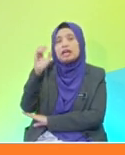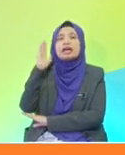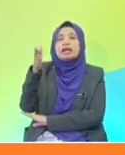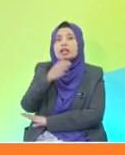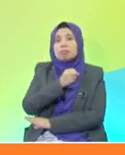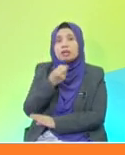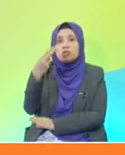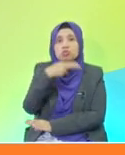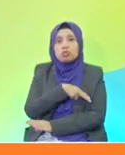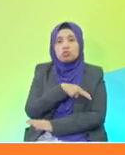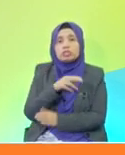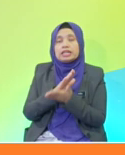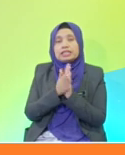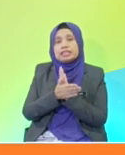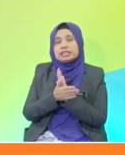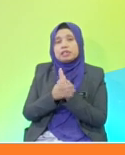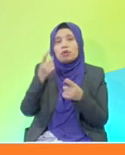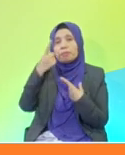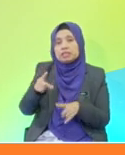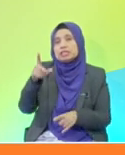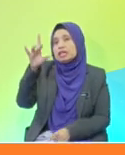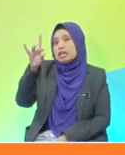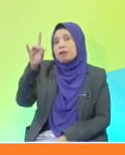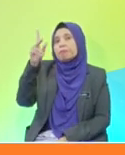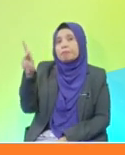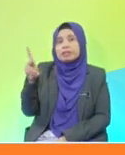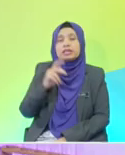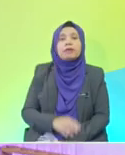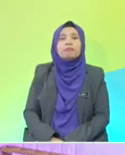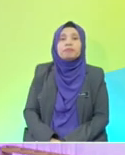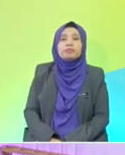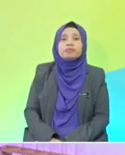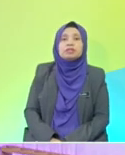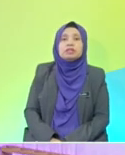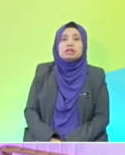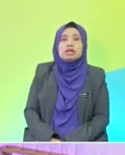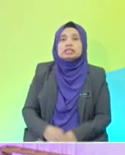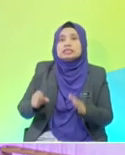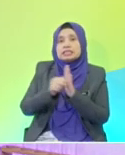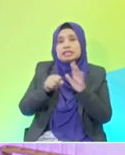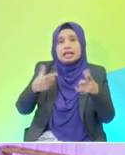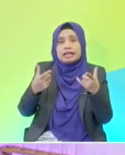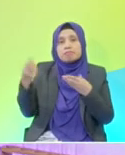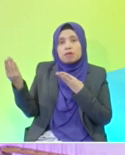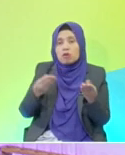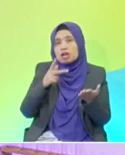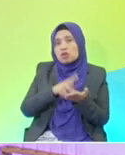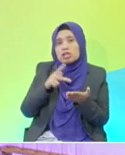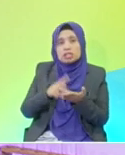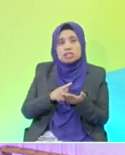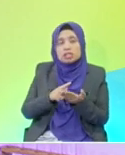so jawaban kita adalah 8.000 Ringgit so selain daripada membawa kaki lete